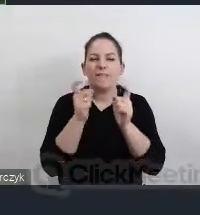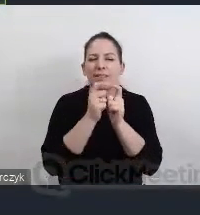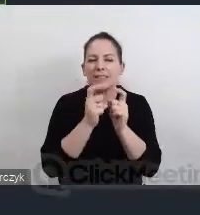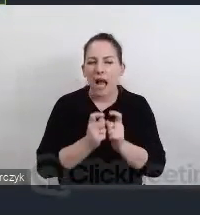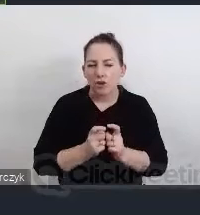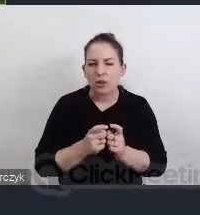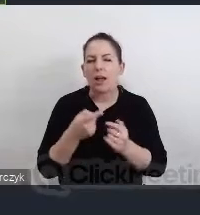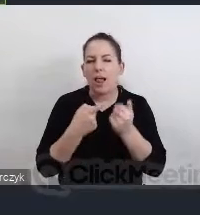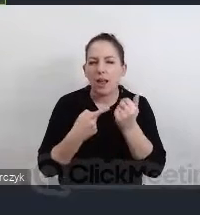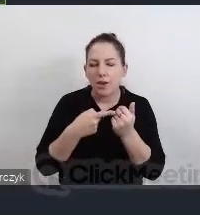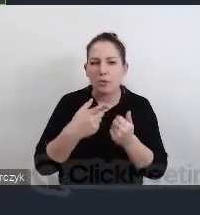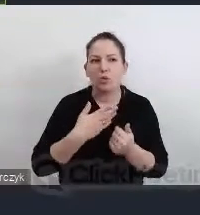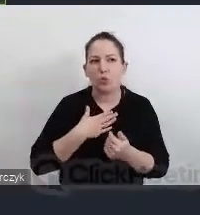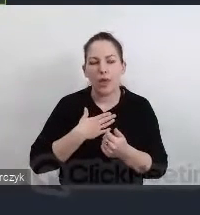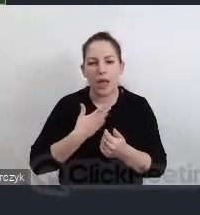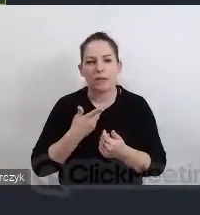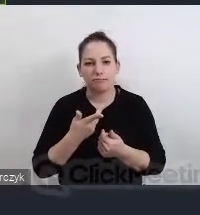nam tutaj bardziej